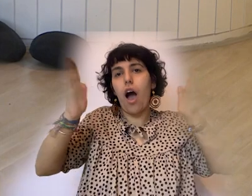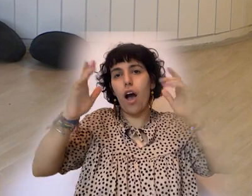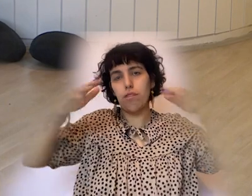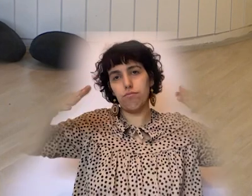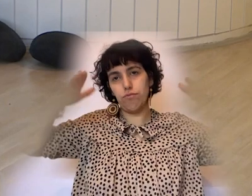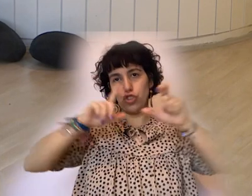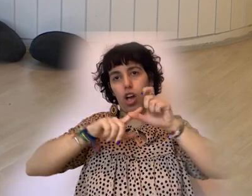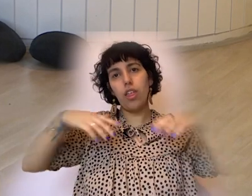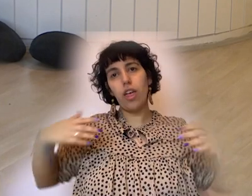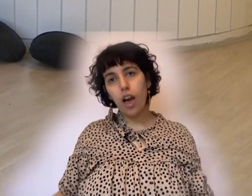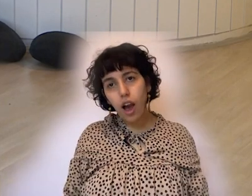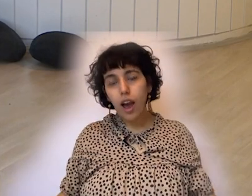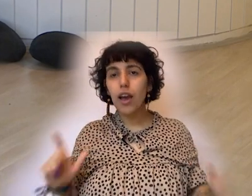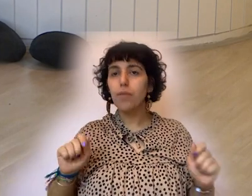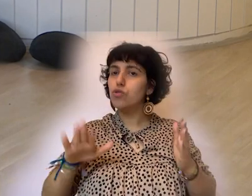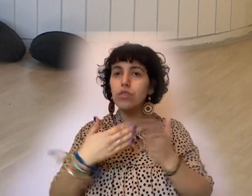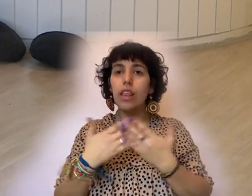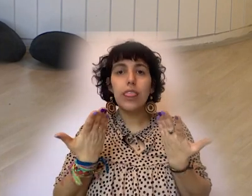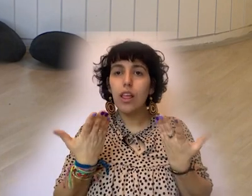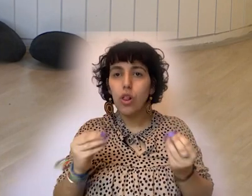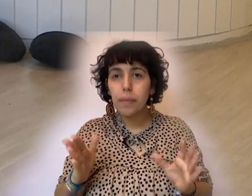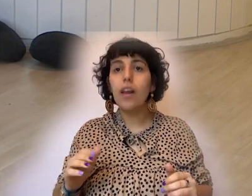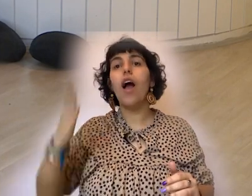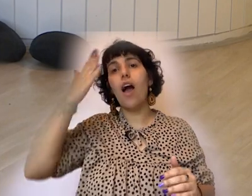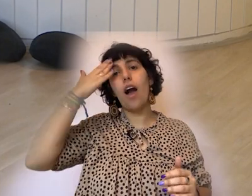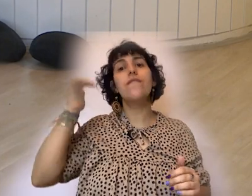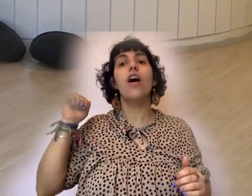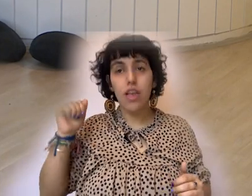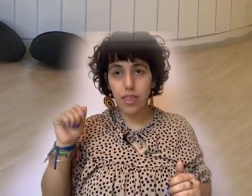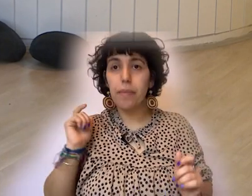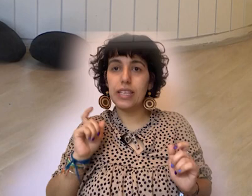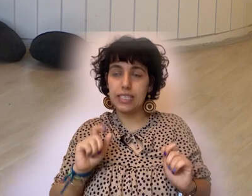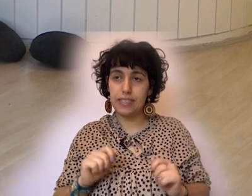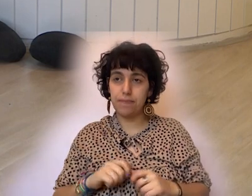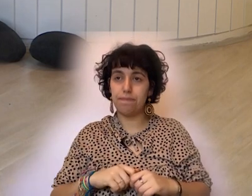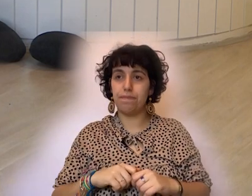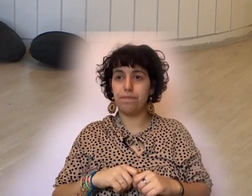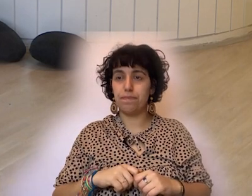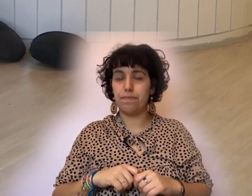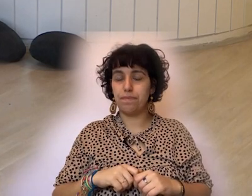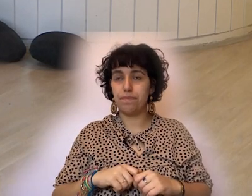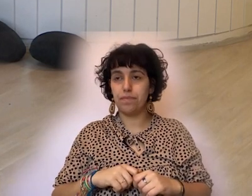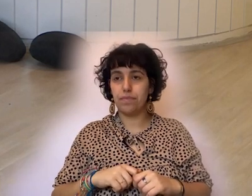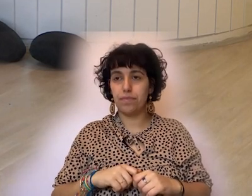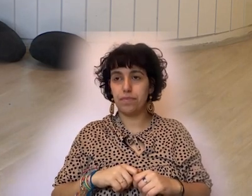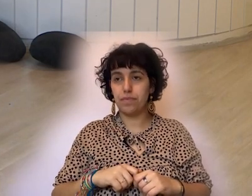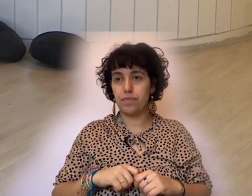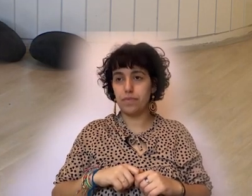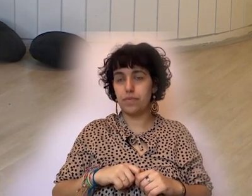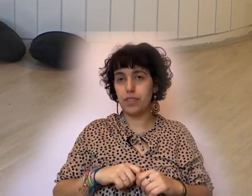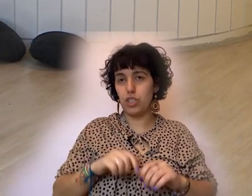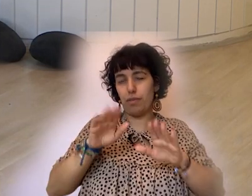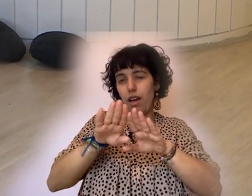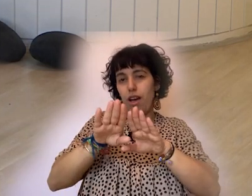en kullanışlı teknik neden sağ bacağınız geliyorum Dediğim şimdi belli olacak çal benim boğazıma sarıldı sırada